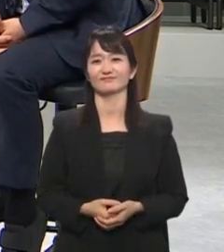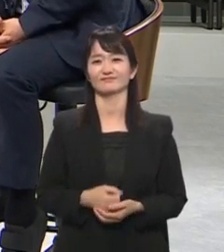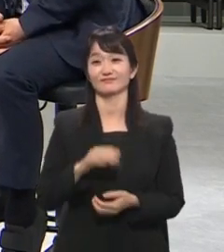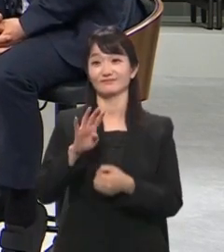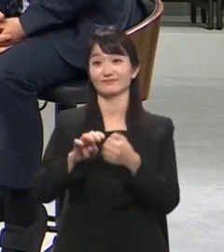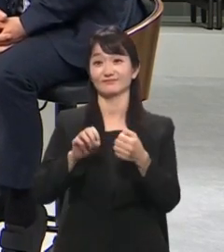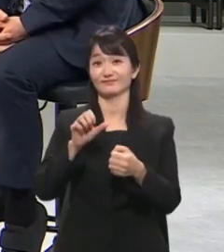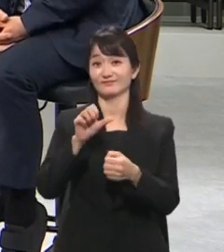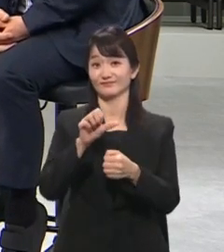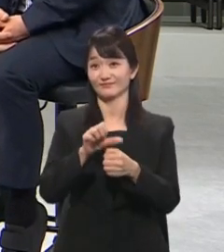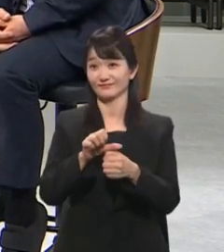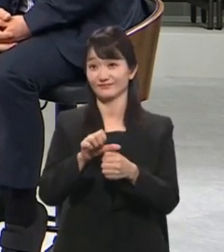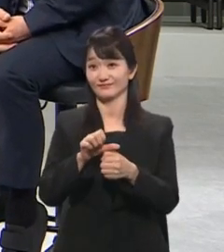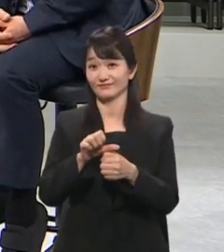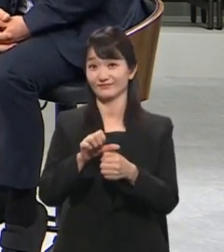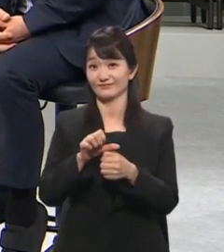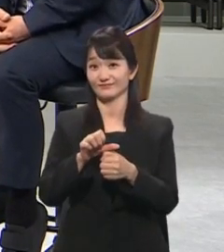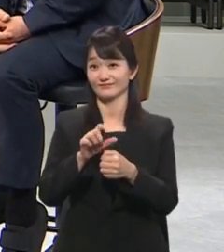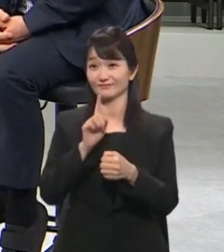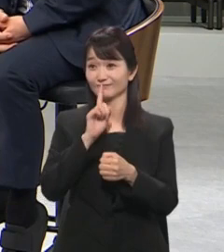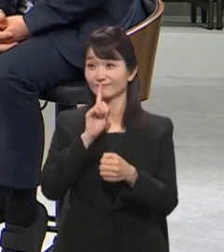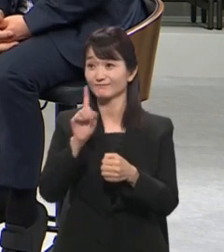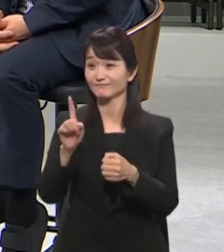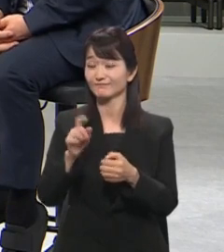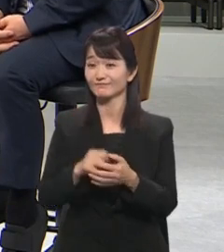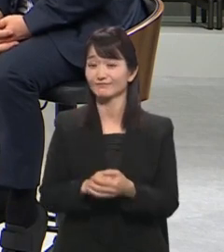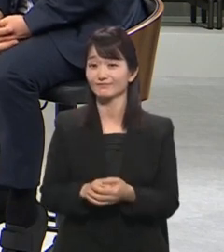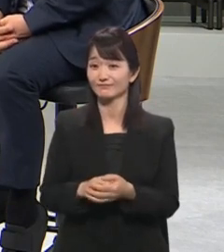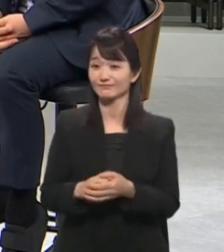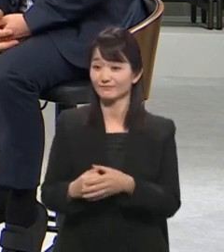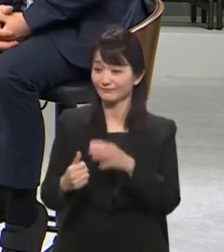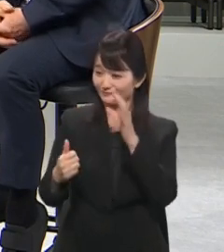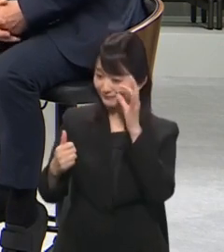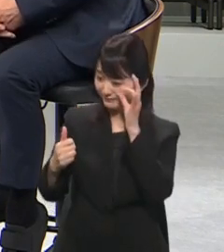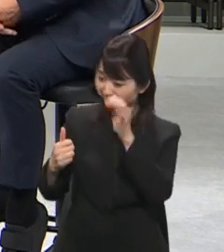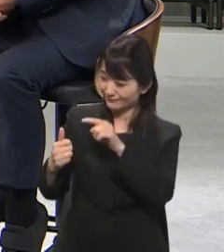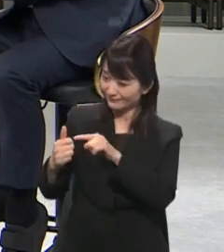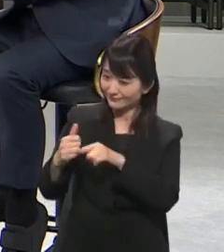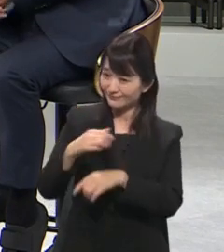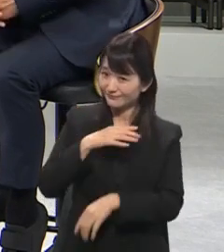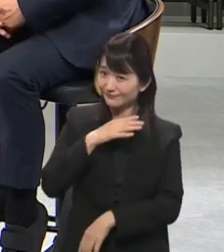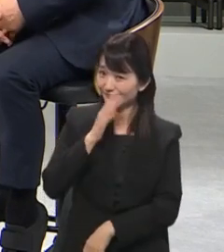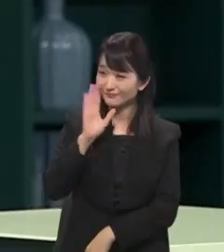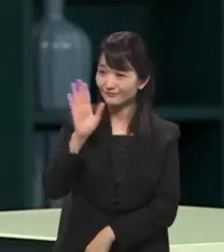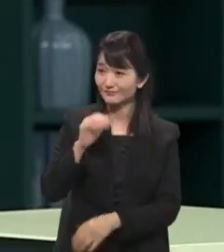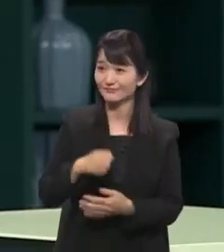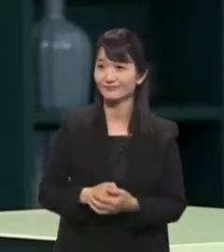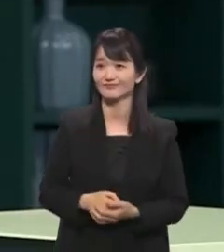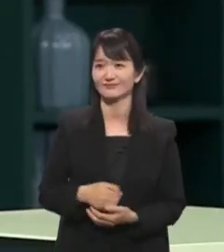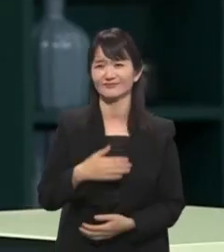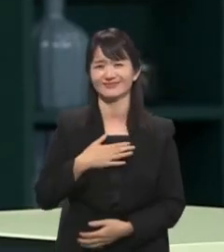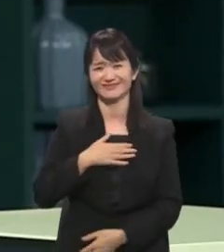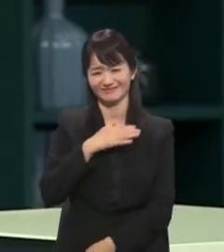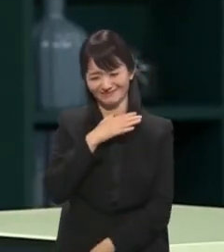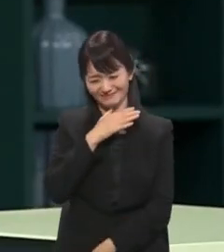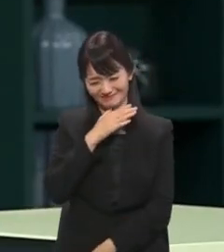45년 얘기했는데, 예, 나이를 안 드시는 것 같다는 생각이 좀 드는데. 나 나이는 좀